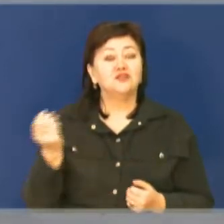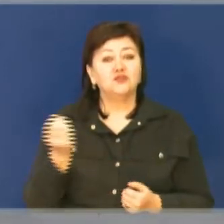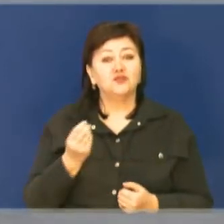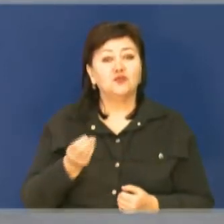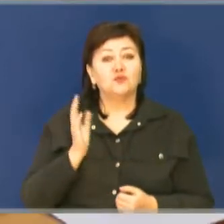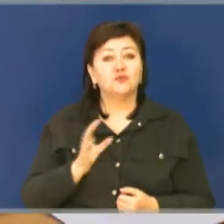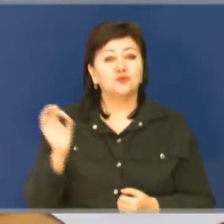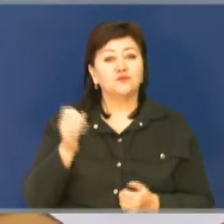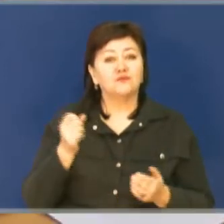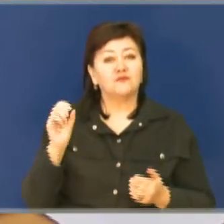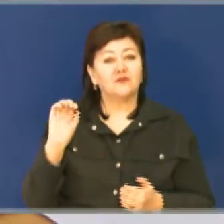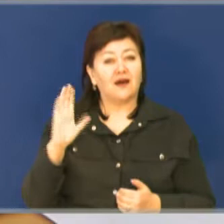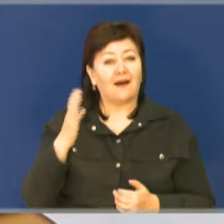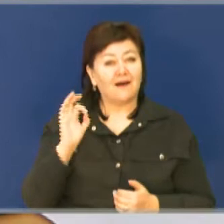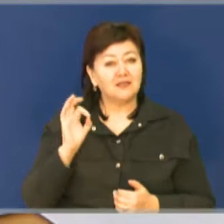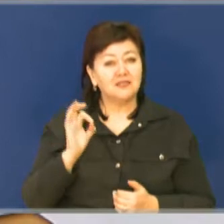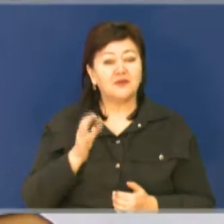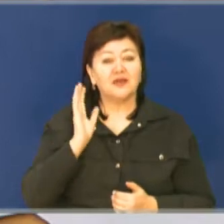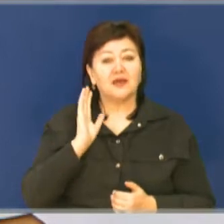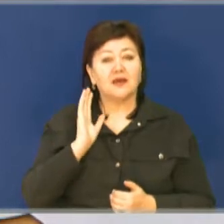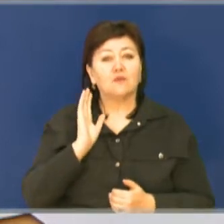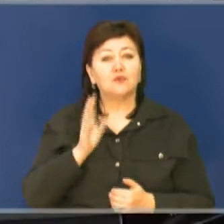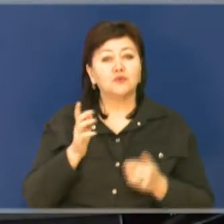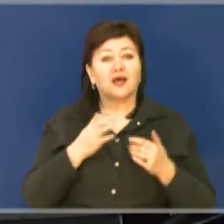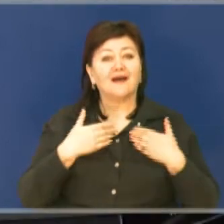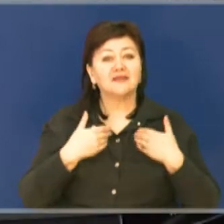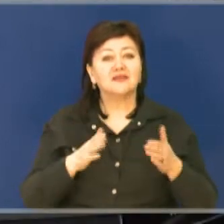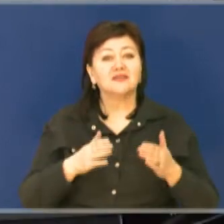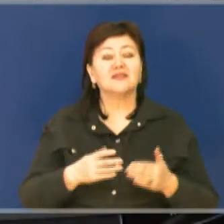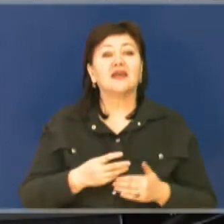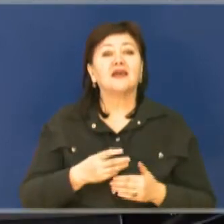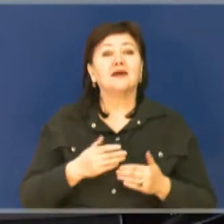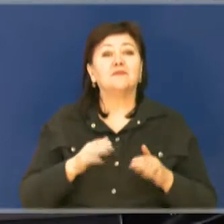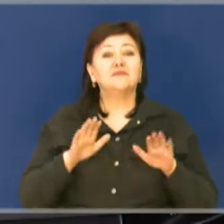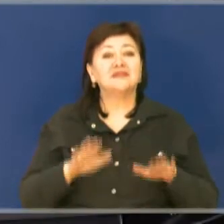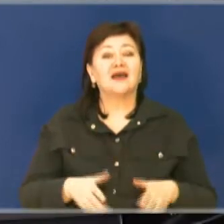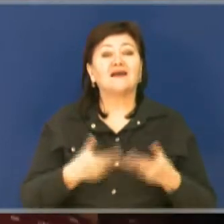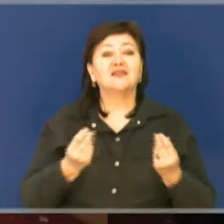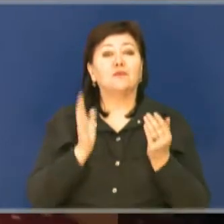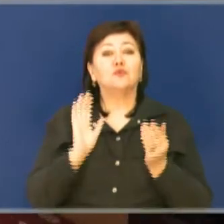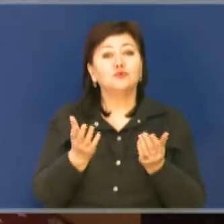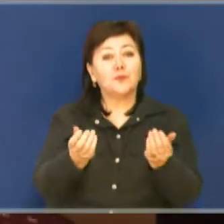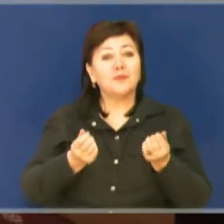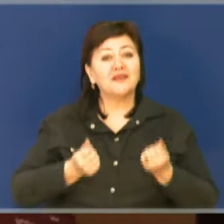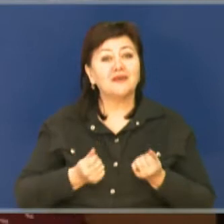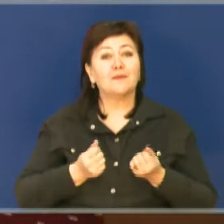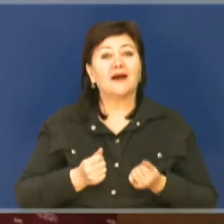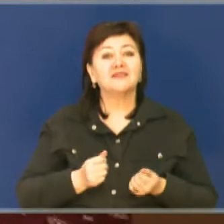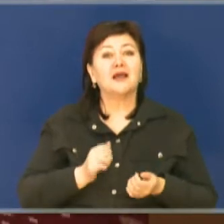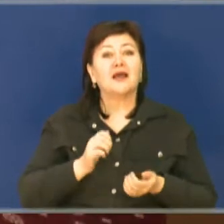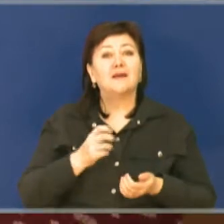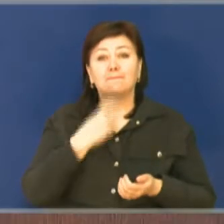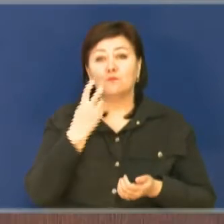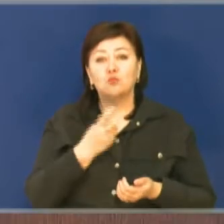к октябрю этого года будут созданы пункты приема вторичного сырья от населения. В 2022 году работа в этом